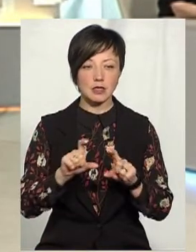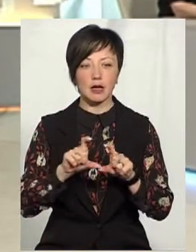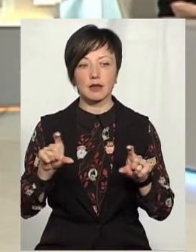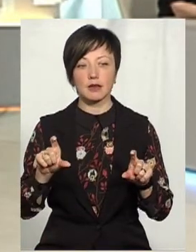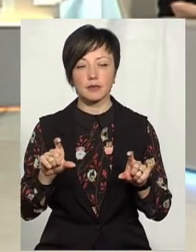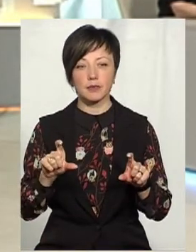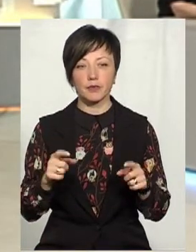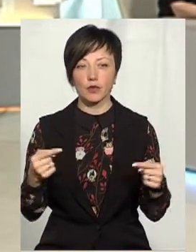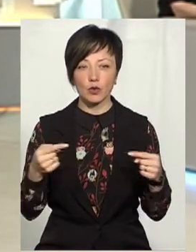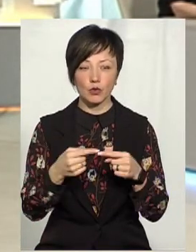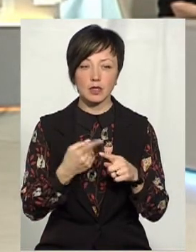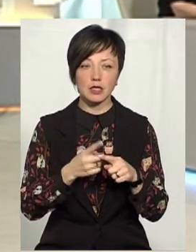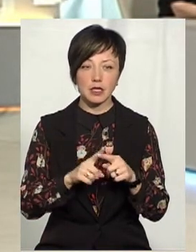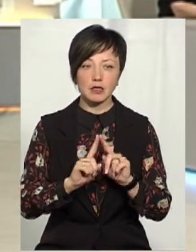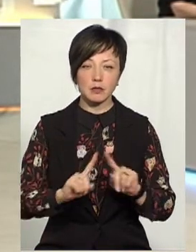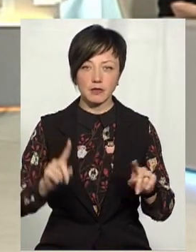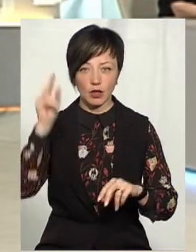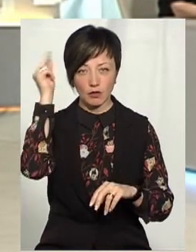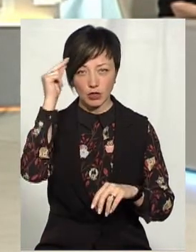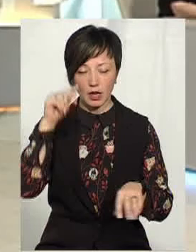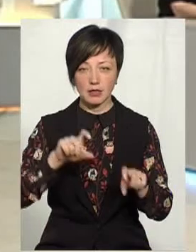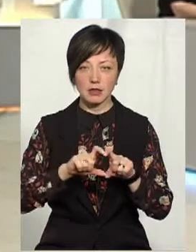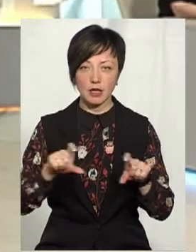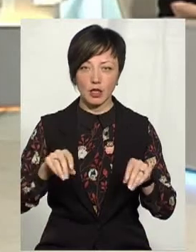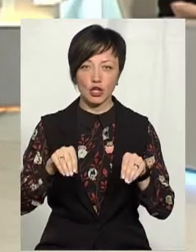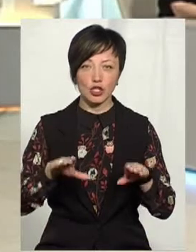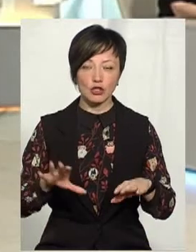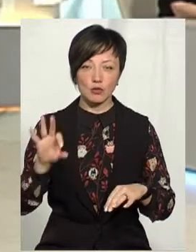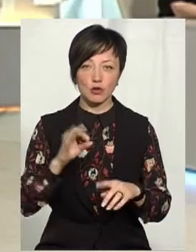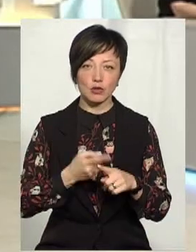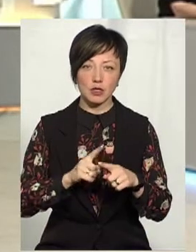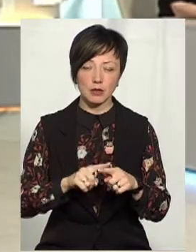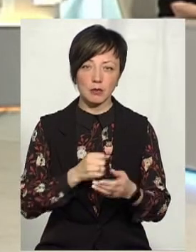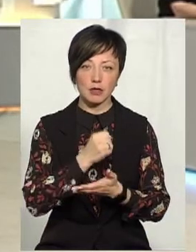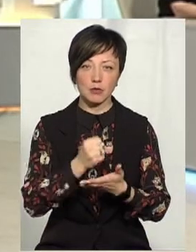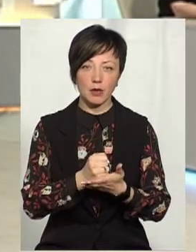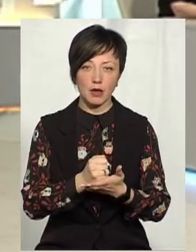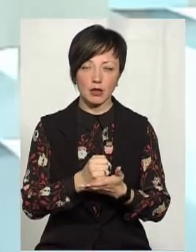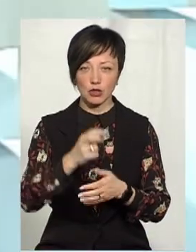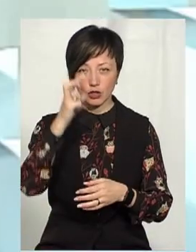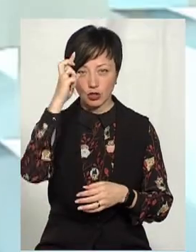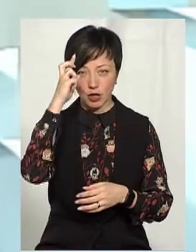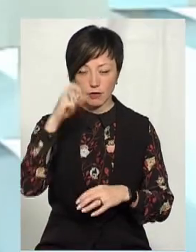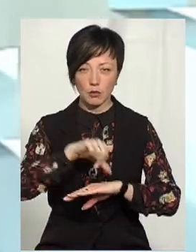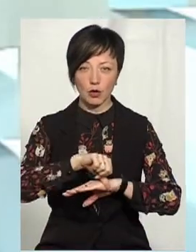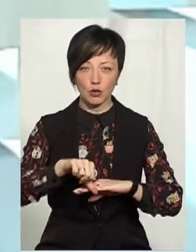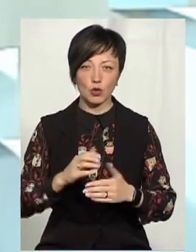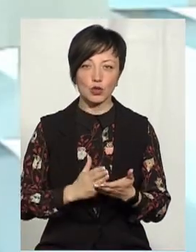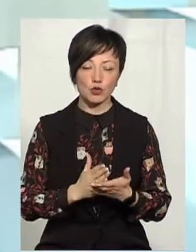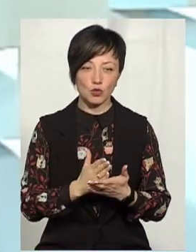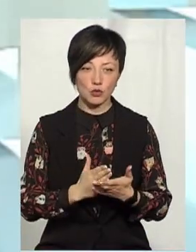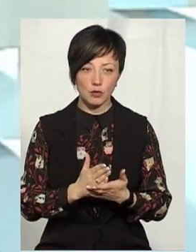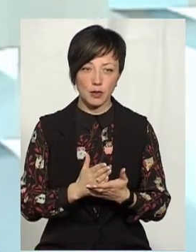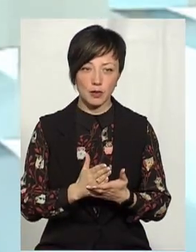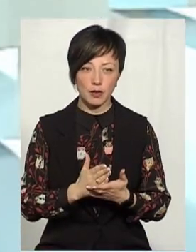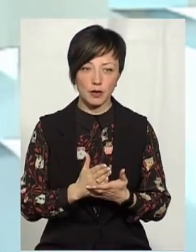заклад. Абсолютно точно. Це специфічний навчальний заклад, і рішення щодо цього закладу приймає безпосередньо Державна прикордонна служба.